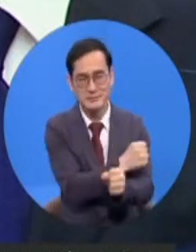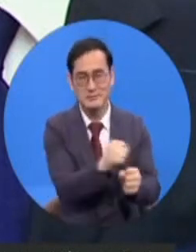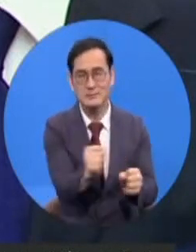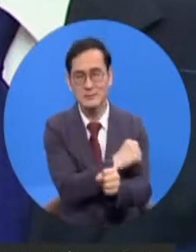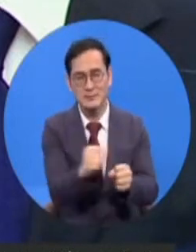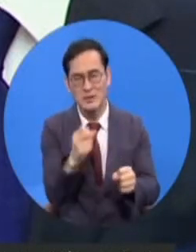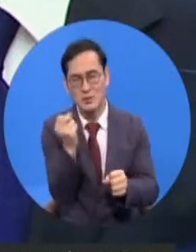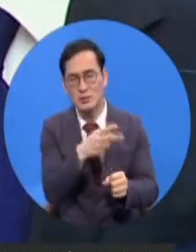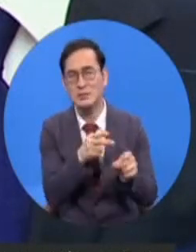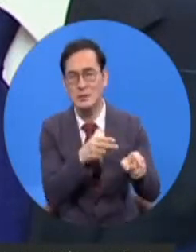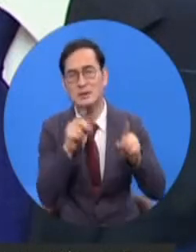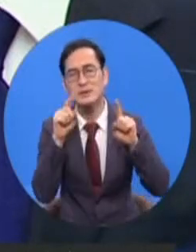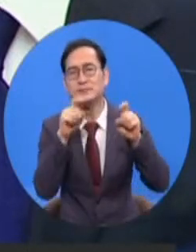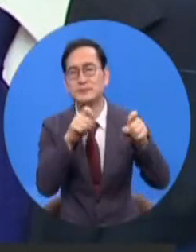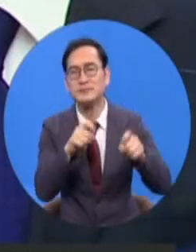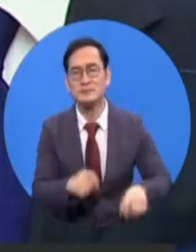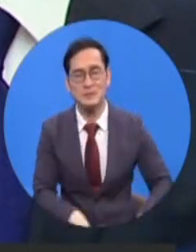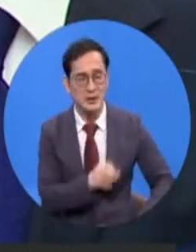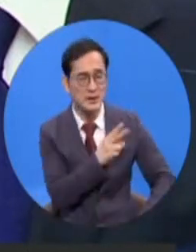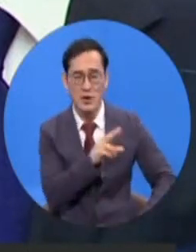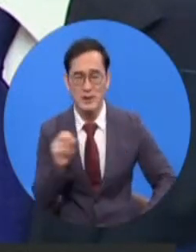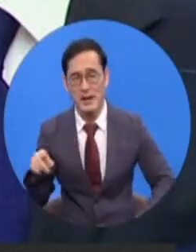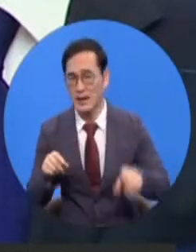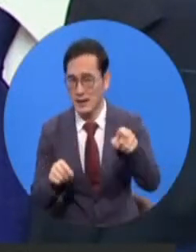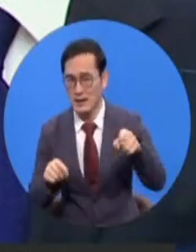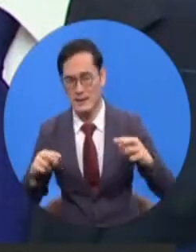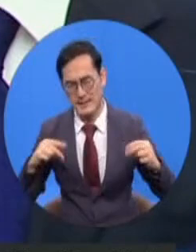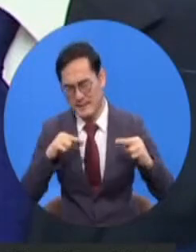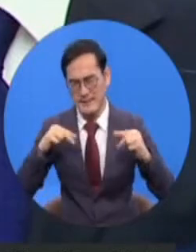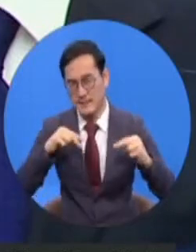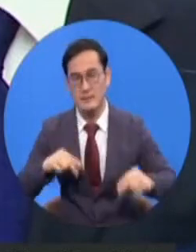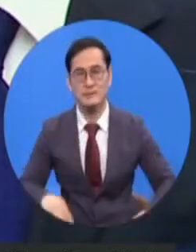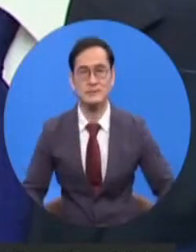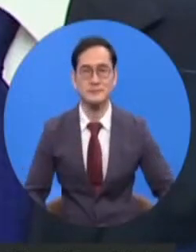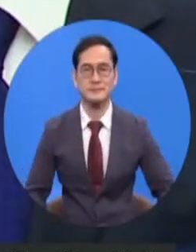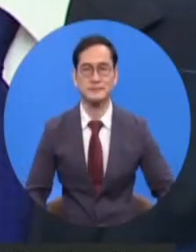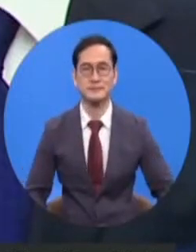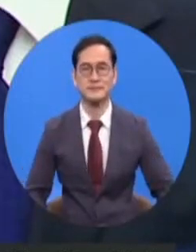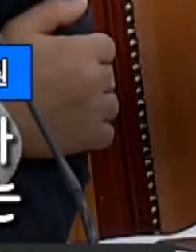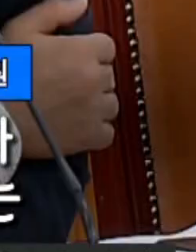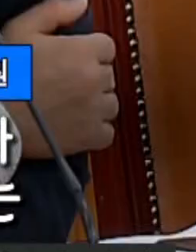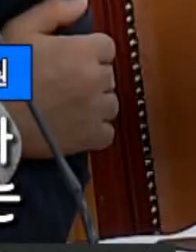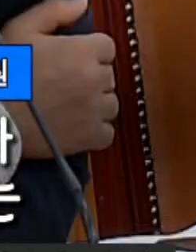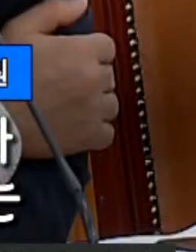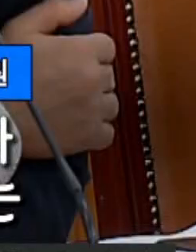여야가 첨예하게 엇갈리는 모습을 보였는데요 그 모습 잠시 보시죠